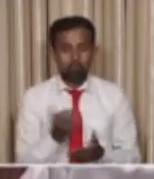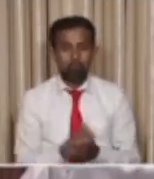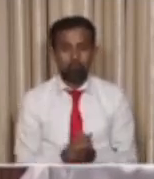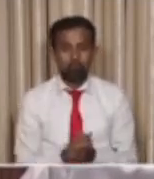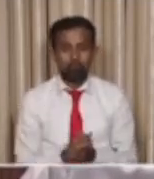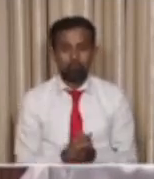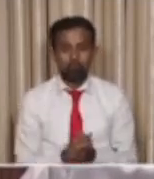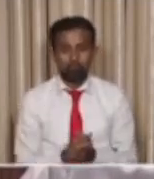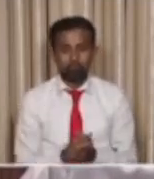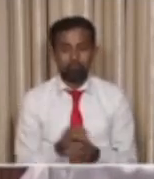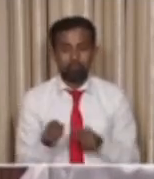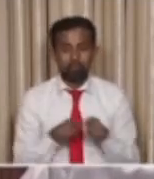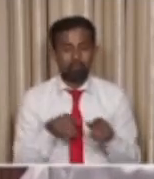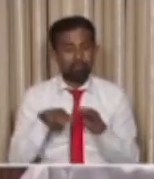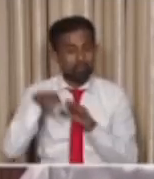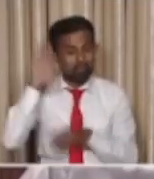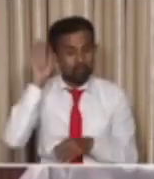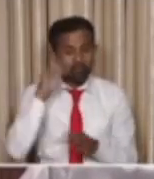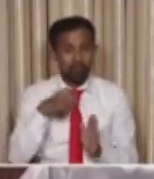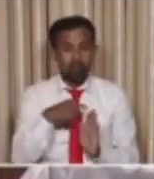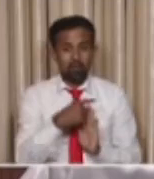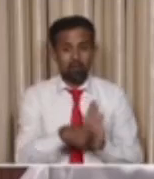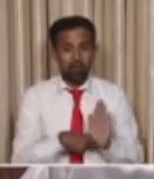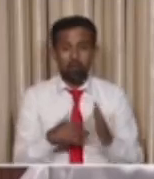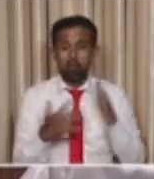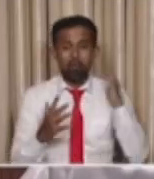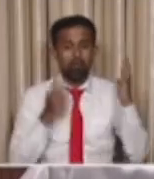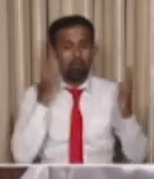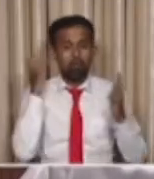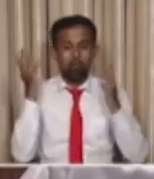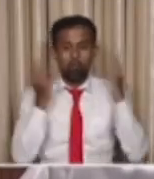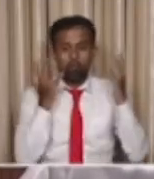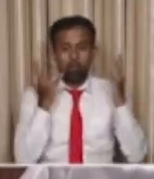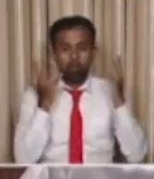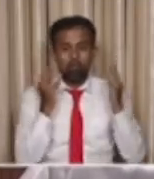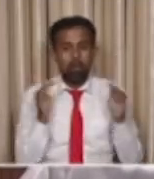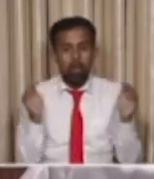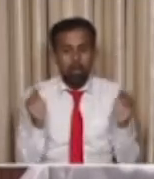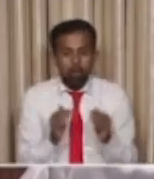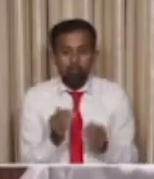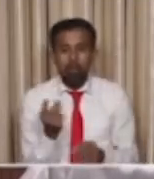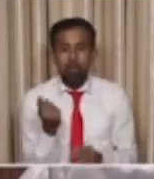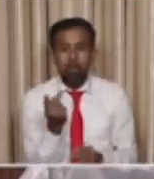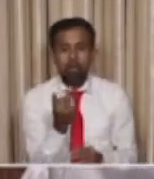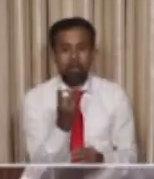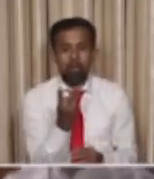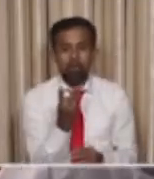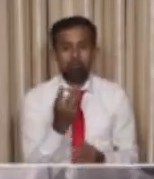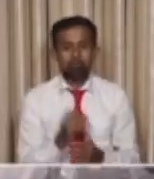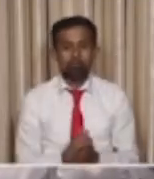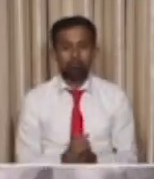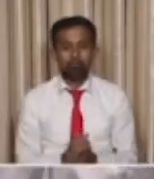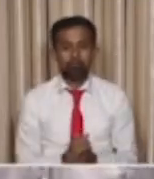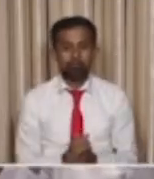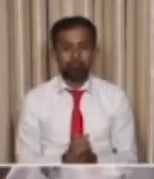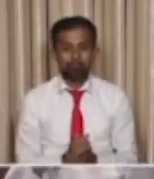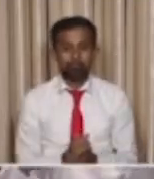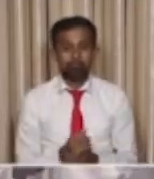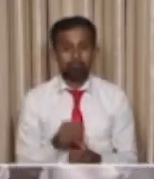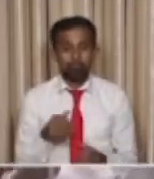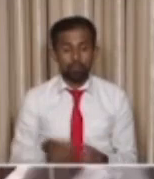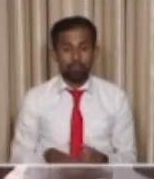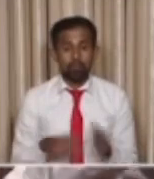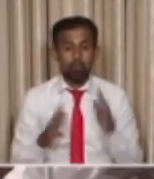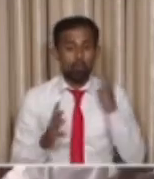මොකද මේ වගේ ඉතිහාසයක් තියෙන රටක් ලෝකයේ තුල ඉතාමත් සීමිත රටවල් ප්‍රමාණයක් අතරින් ඉහළම රටක් බවට පත් කරගන්න පුළුවන්කම ලැබේවි.